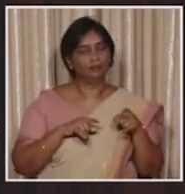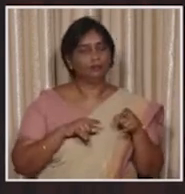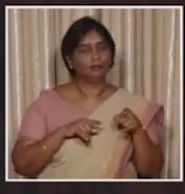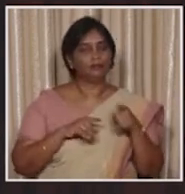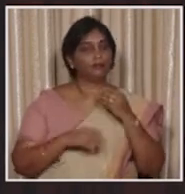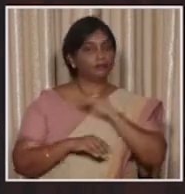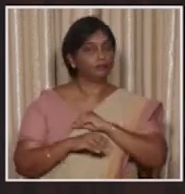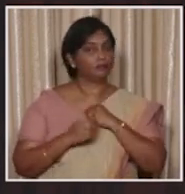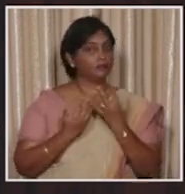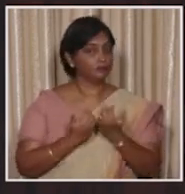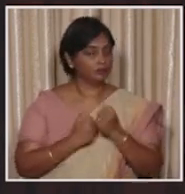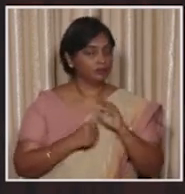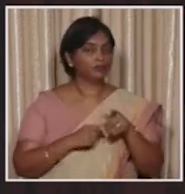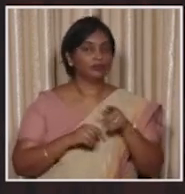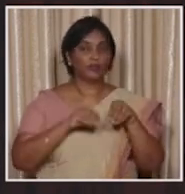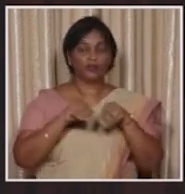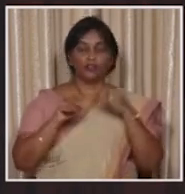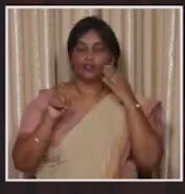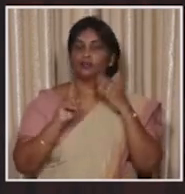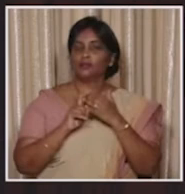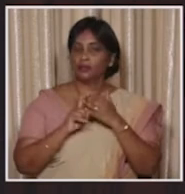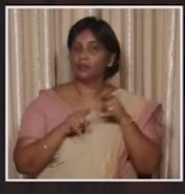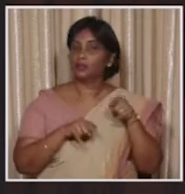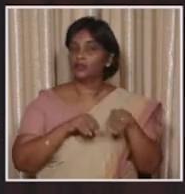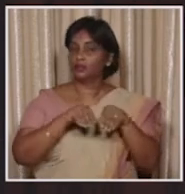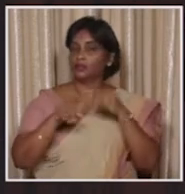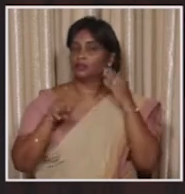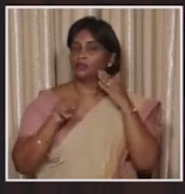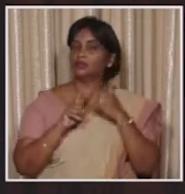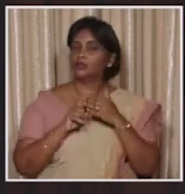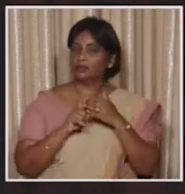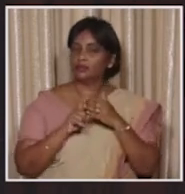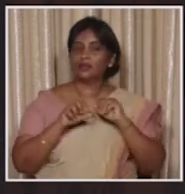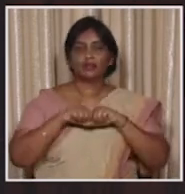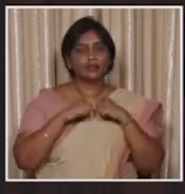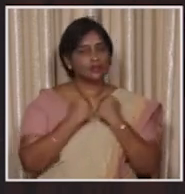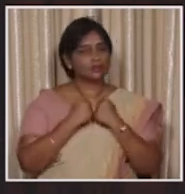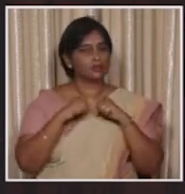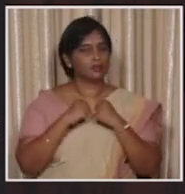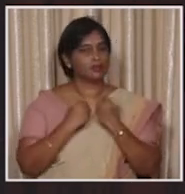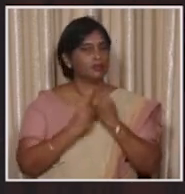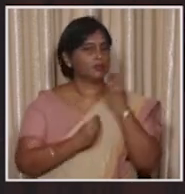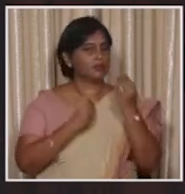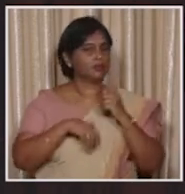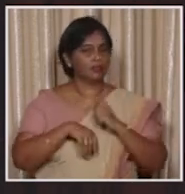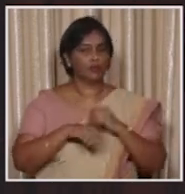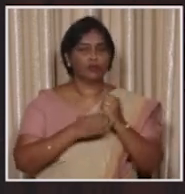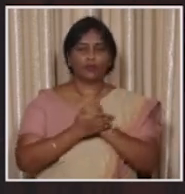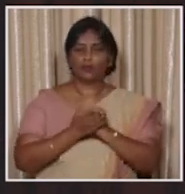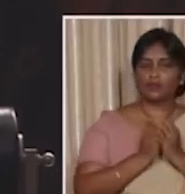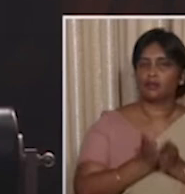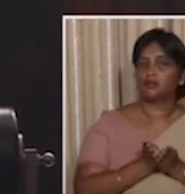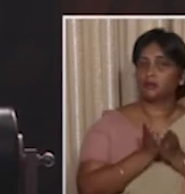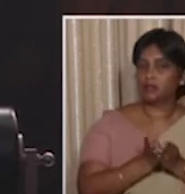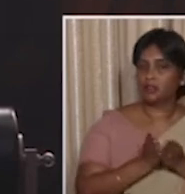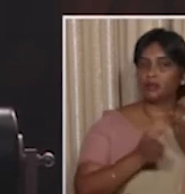அவர்களே, இந்த பெருந்தோட்டங்களை கம்பெனிகள் குத்தகை கொடுக்கின்ற பொழுது சகல வளங்களும் கொண்ட பெருந்தோட்டங்களாகவே வழங்கப்பட்டது. ஆனால்